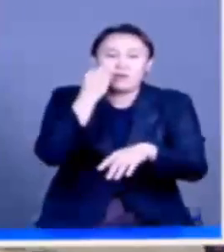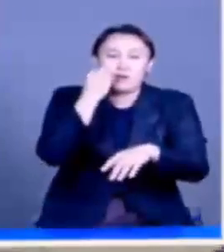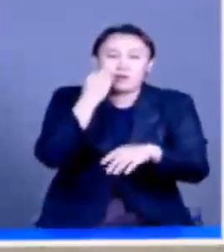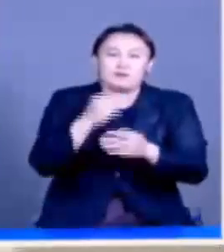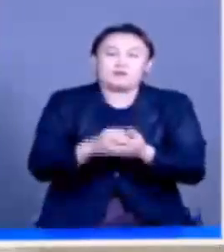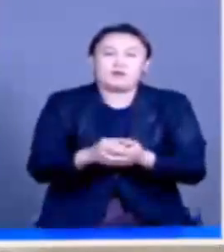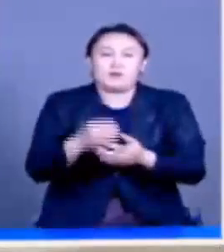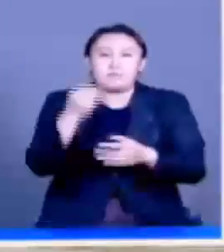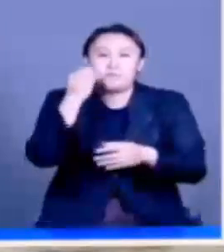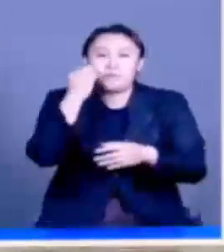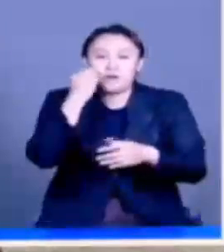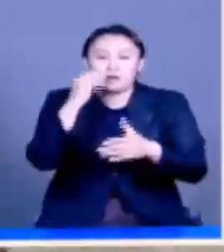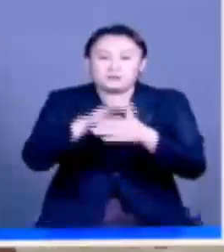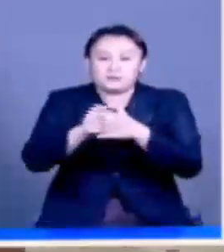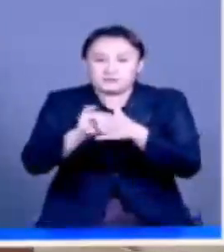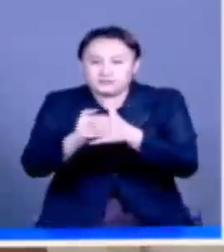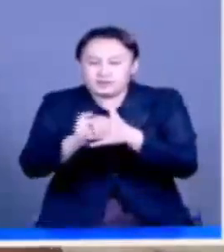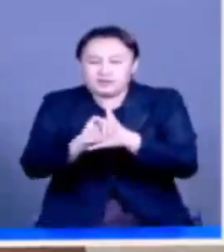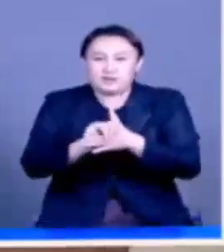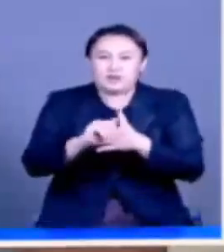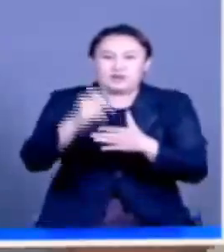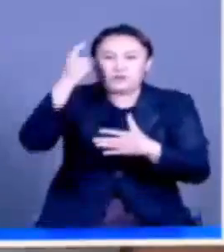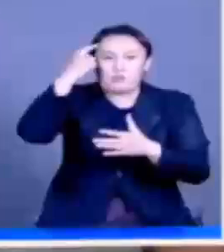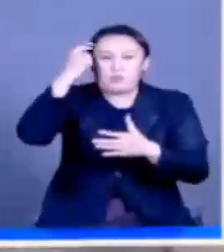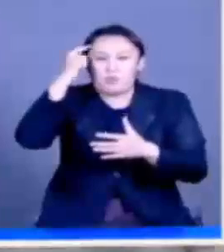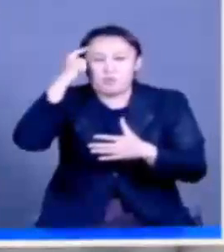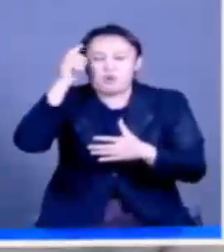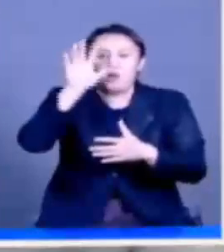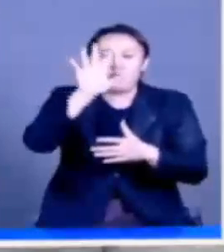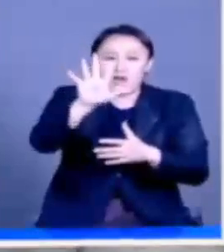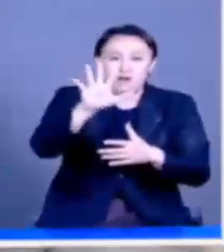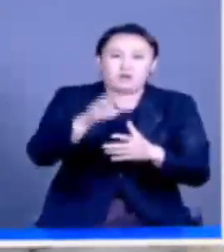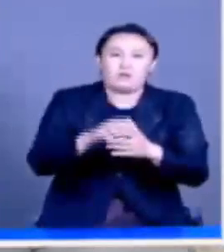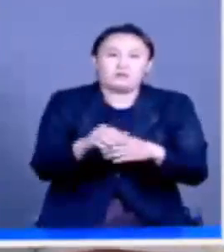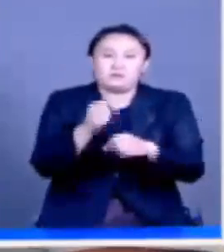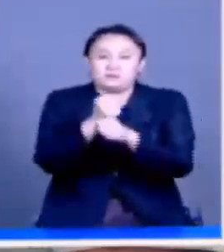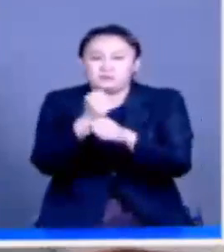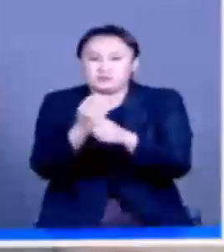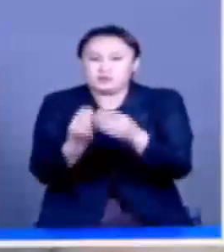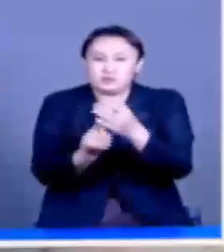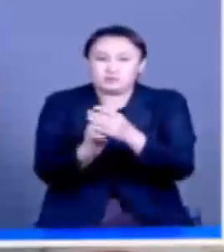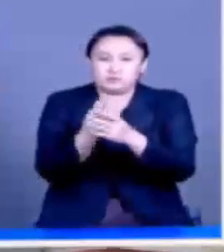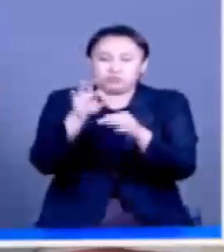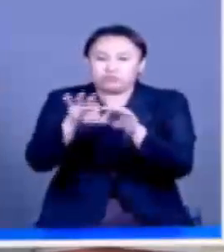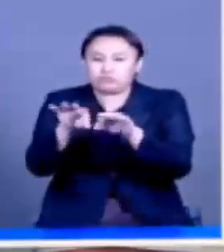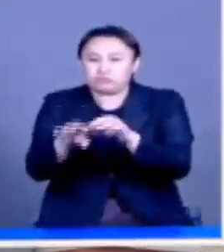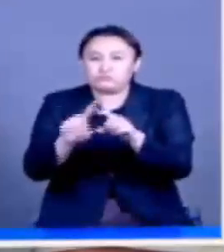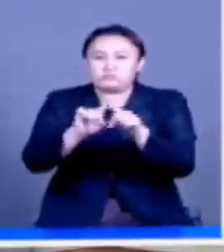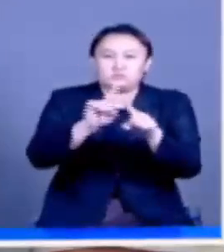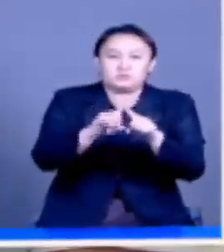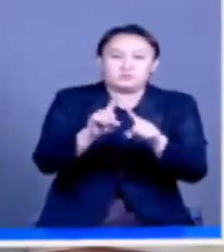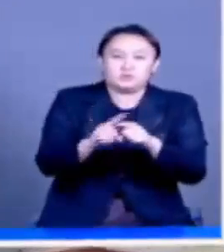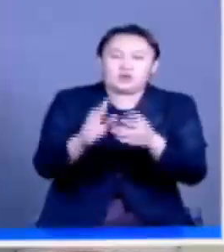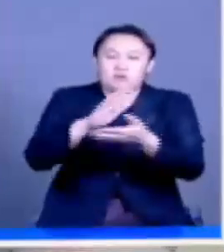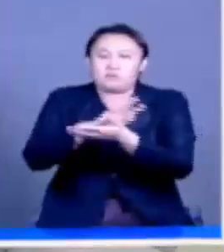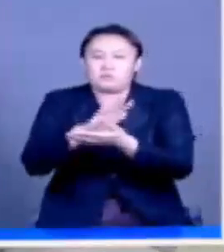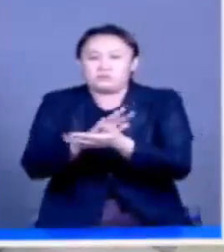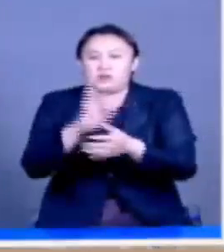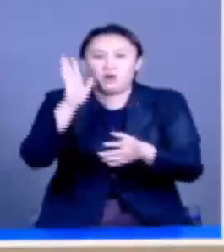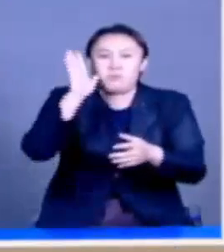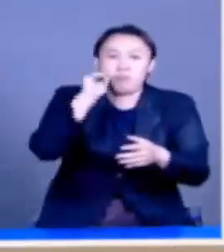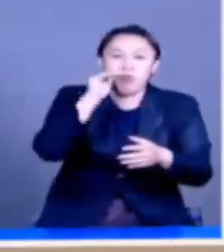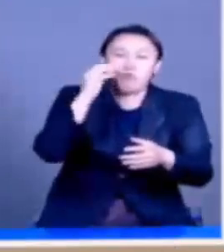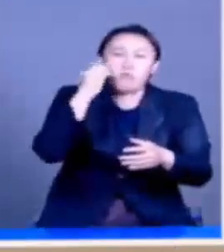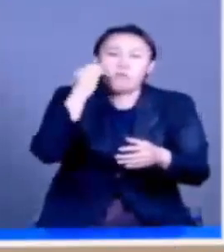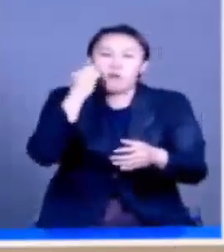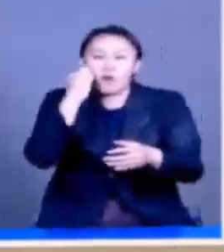และบ้านหัวหานี่แม่นได้รับผลกระทบจากน้ำท่วมเนื้อที่ทำการผลิตและโรงเรียนพร้อมทางเฮือนซานบ้านซอกของพ่อแม่ปัตตสนที่อยู่เขตต่ำ